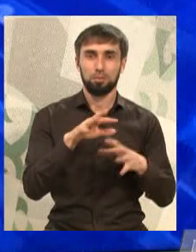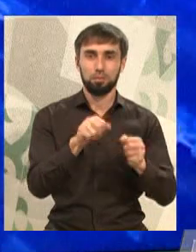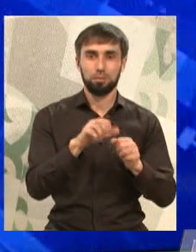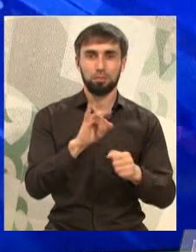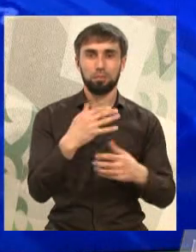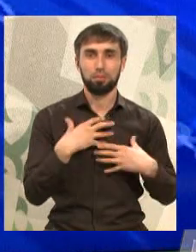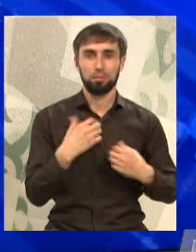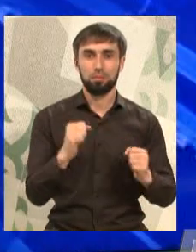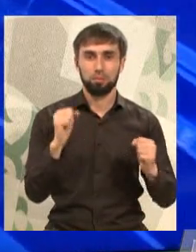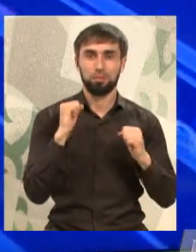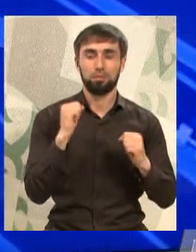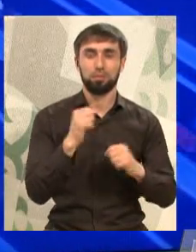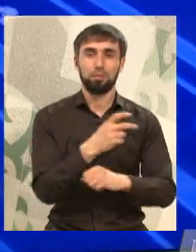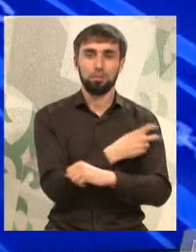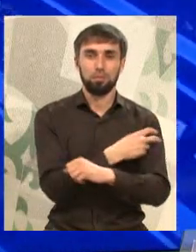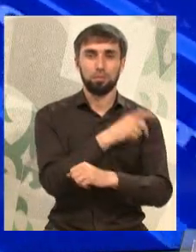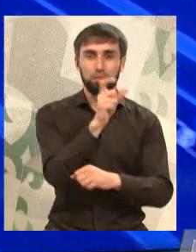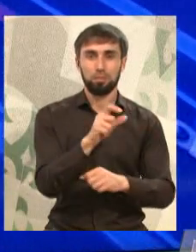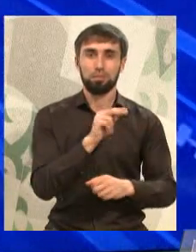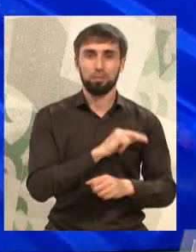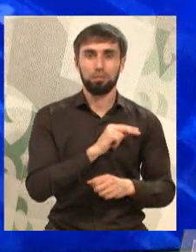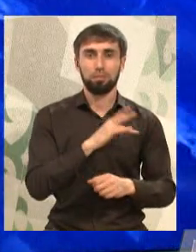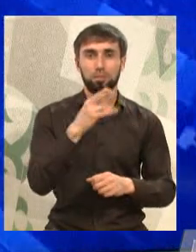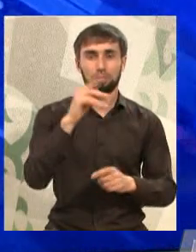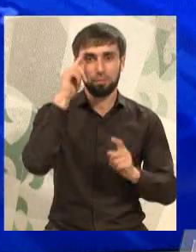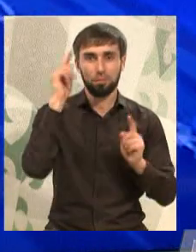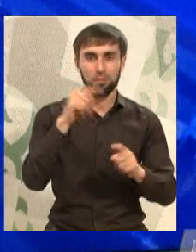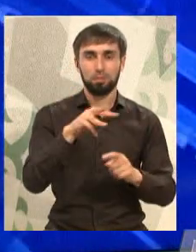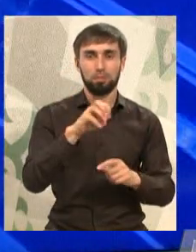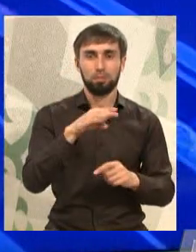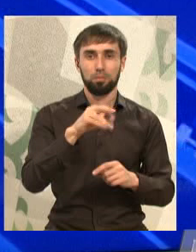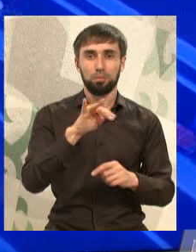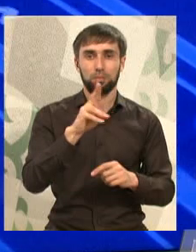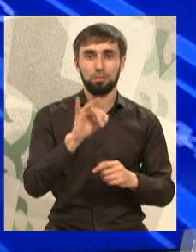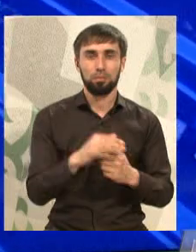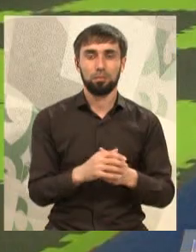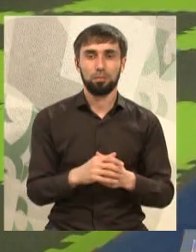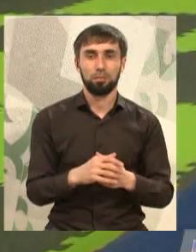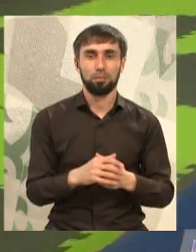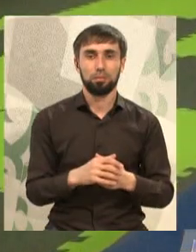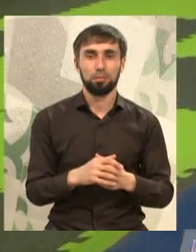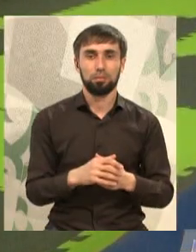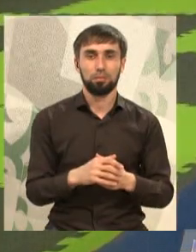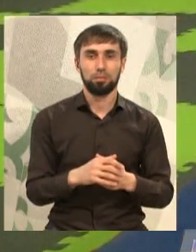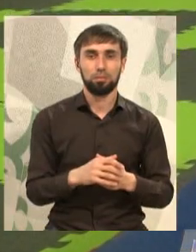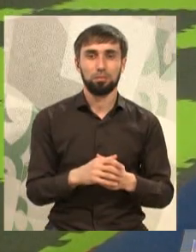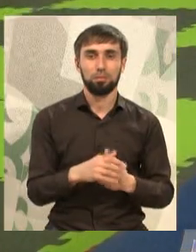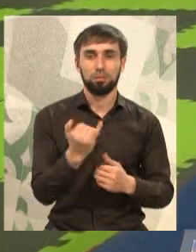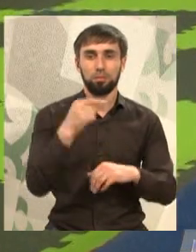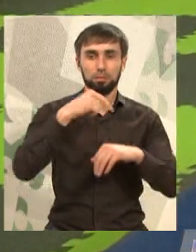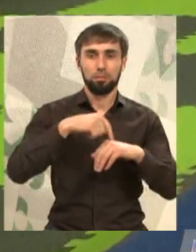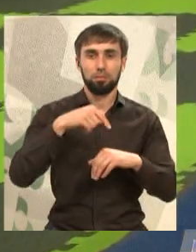оздоровительная физкультура. Врачи работают по известным методикам. Подробности в материале нашего корреспондента. В данный момент я